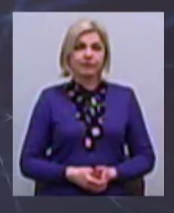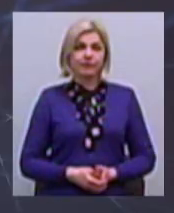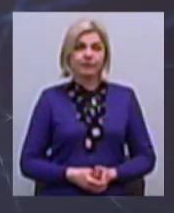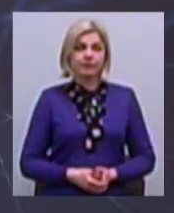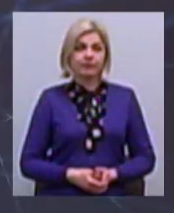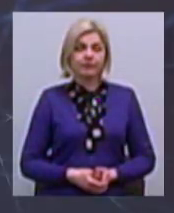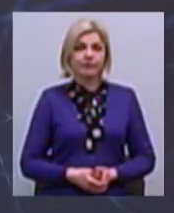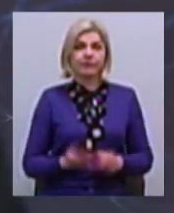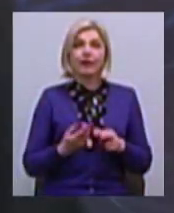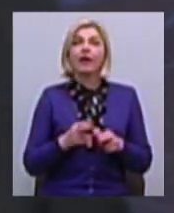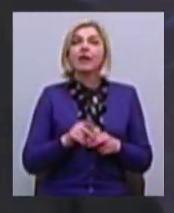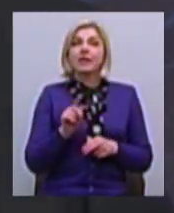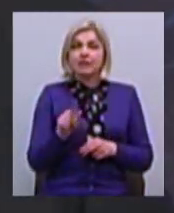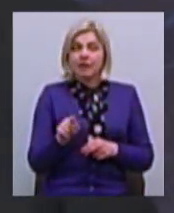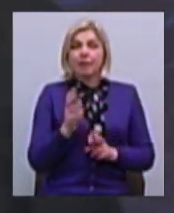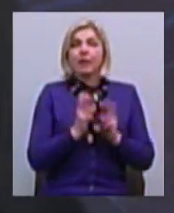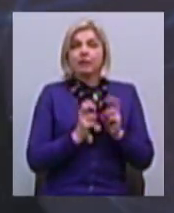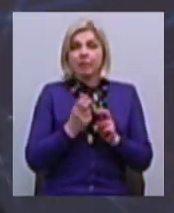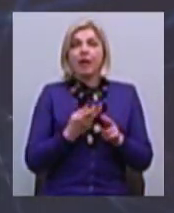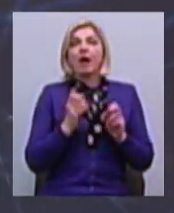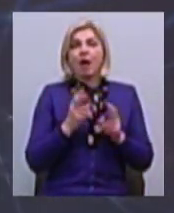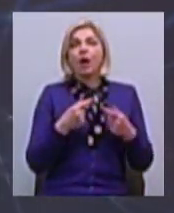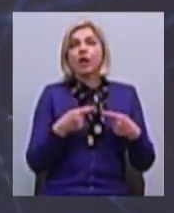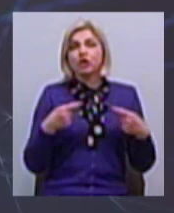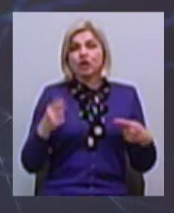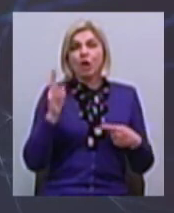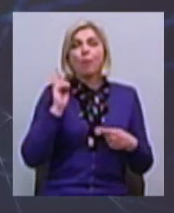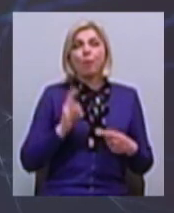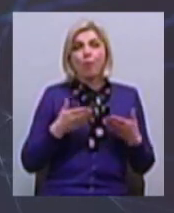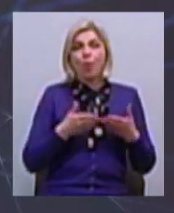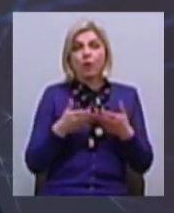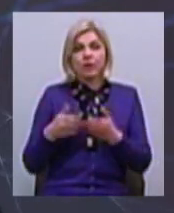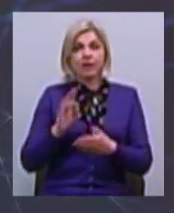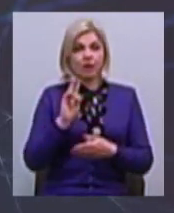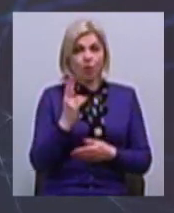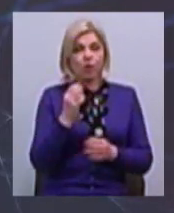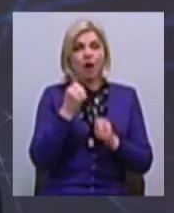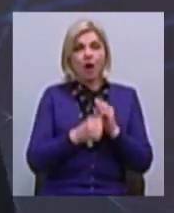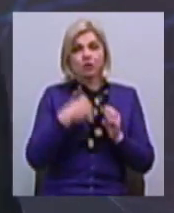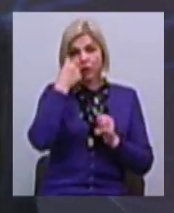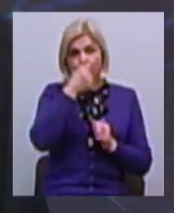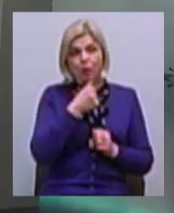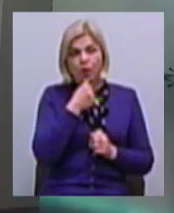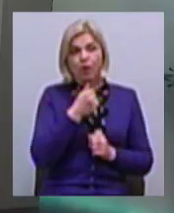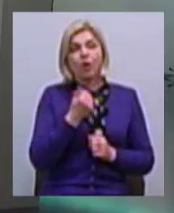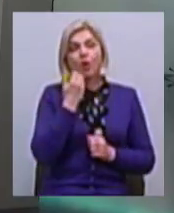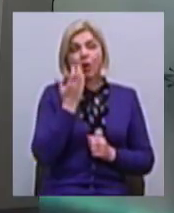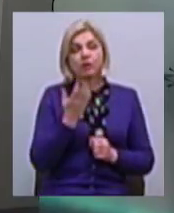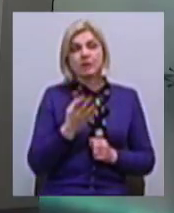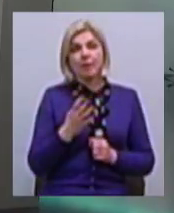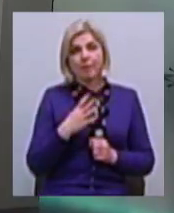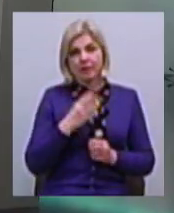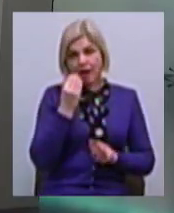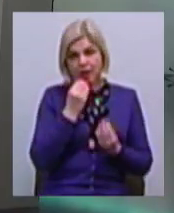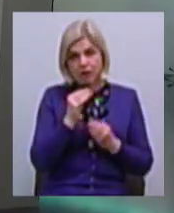Ну, це підприємство, як і багато інших портів миколаївських, щороку, ну, колись динаміка була